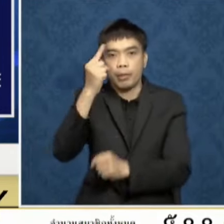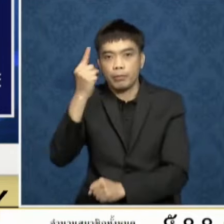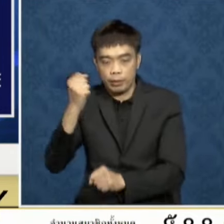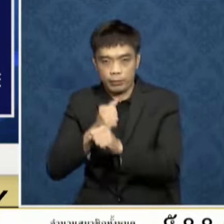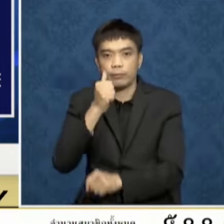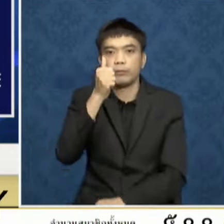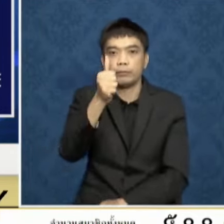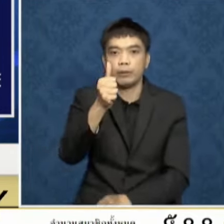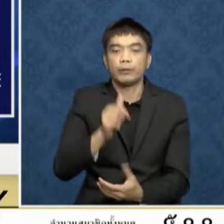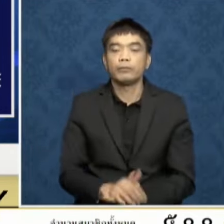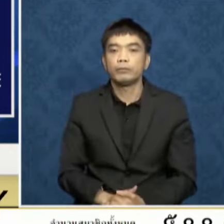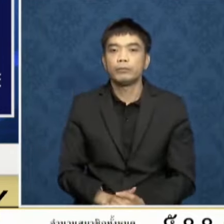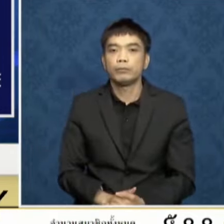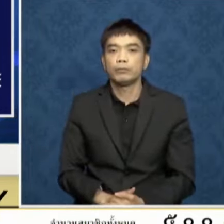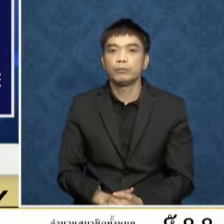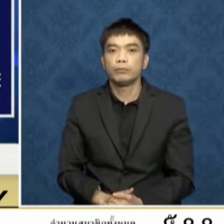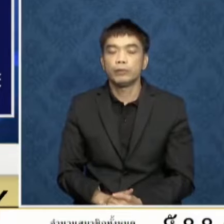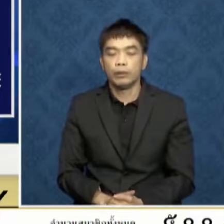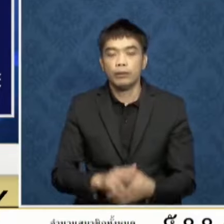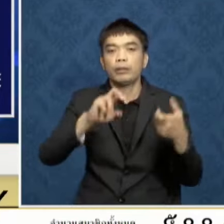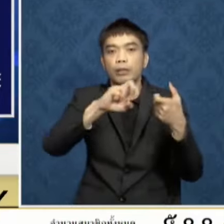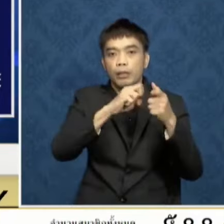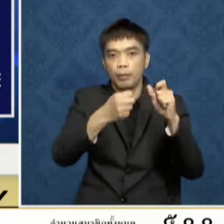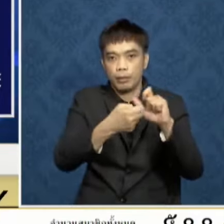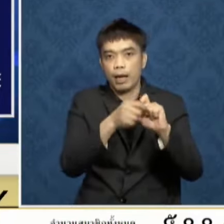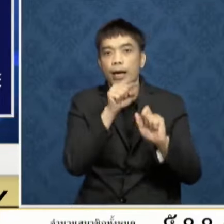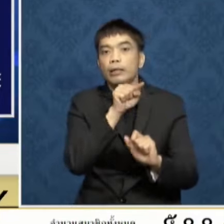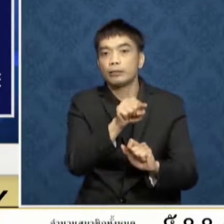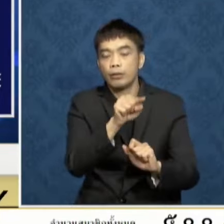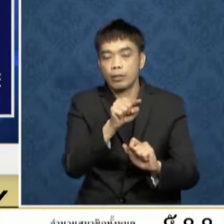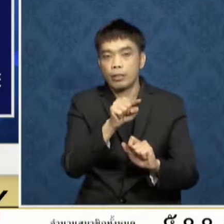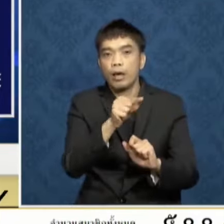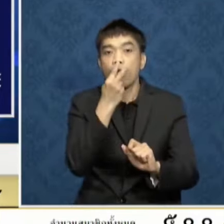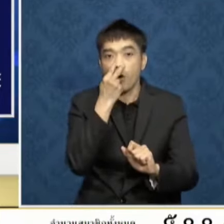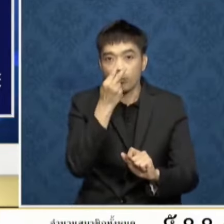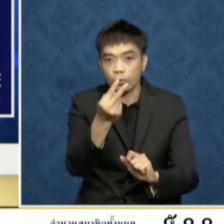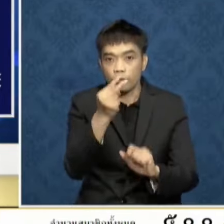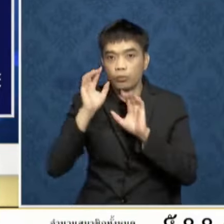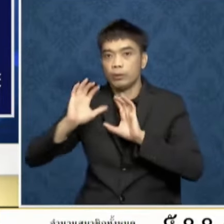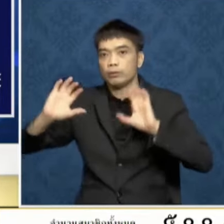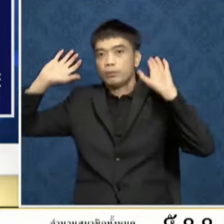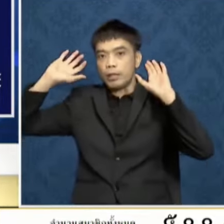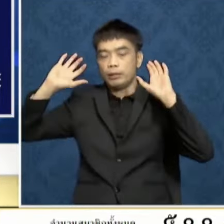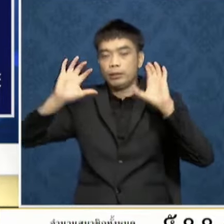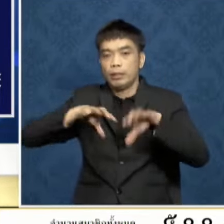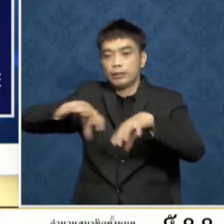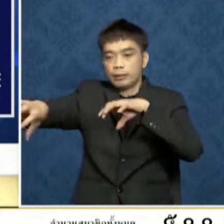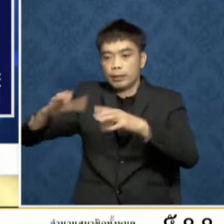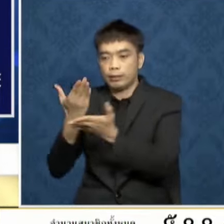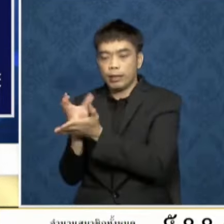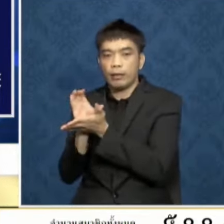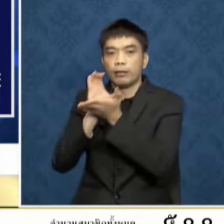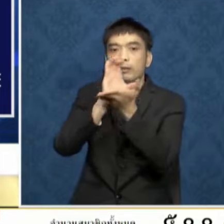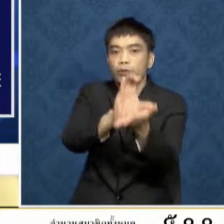พวกเขากำลังเผชิญอยู่จากวิกฤตดังกล่าวนะคะลองมาดูว่ารัฐบาลได้จัดสรรงบประมาณเพื่อรับมือกับ